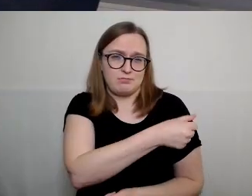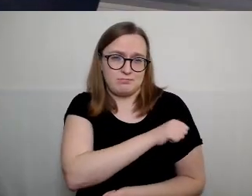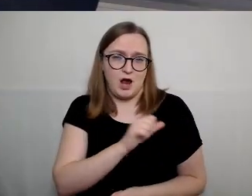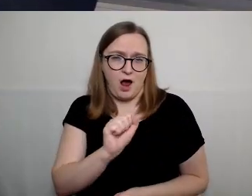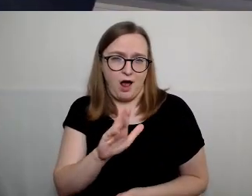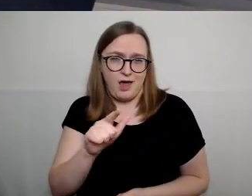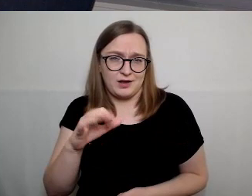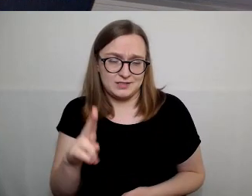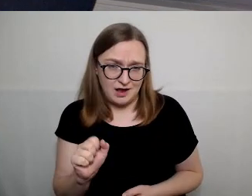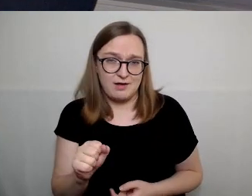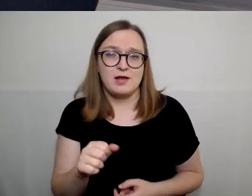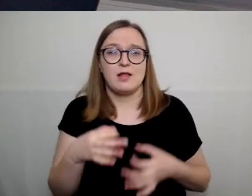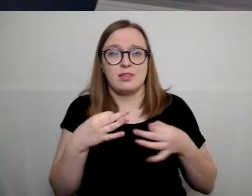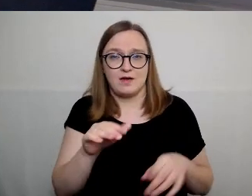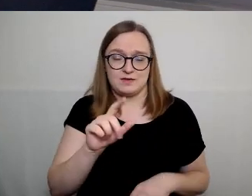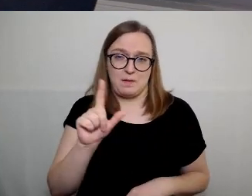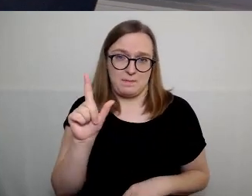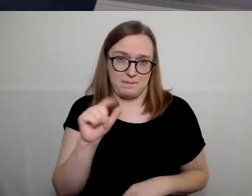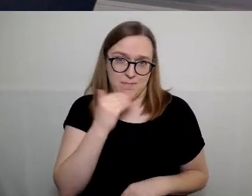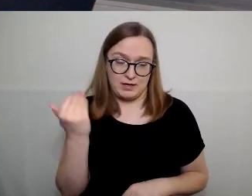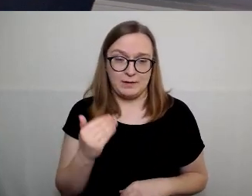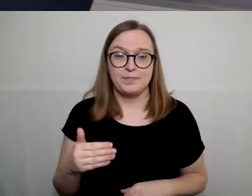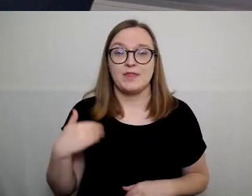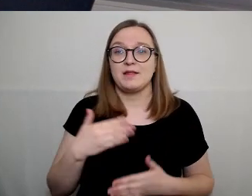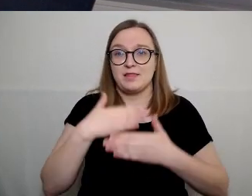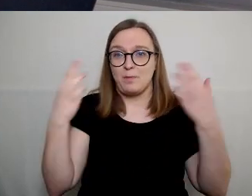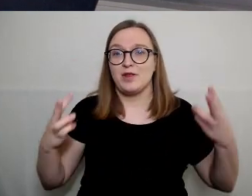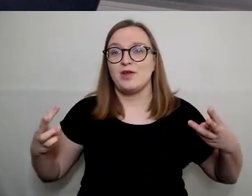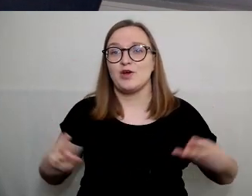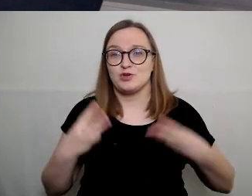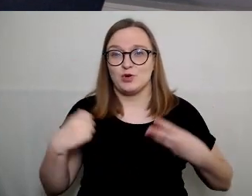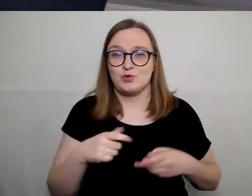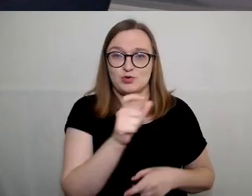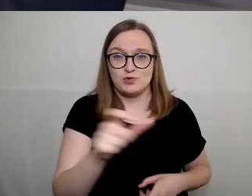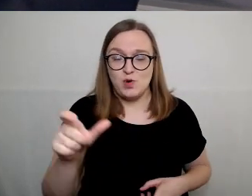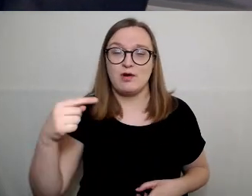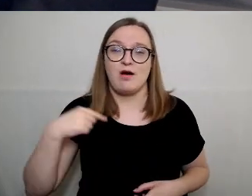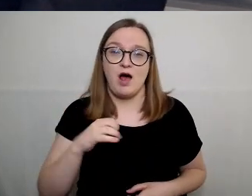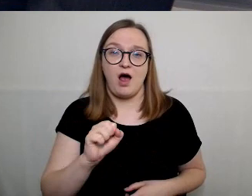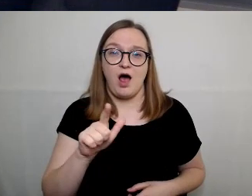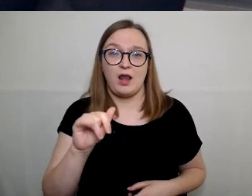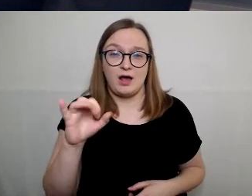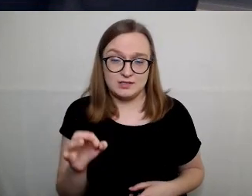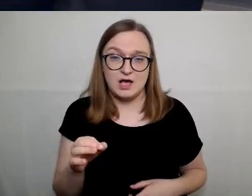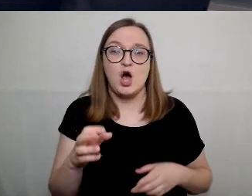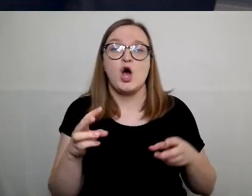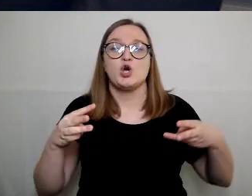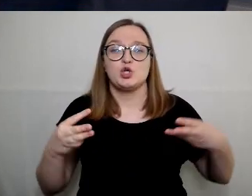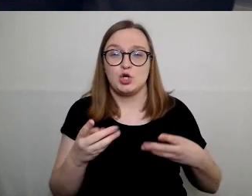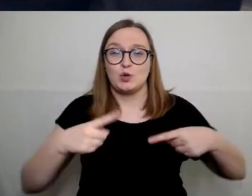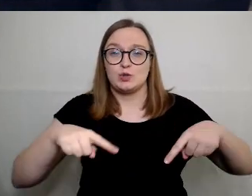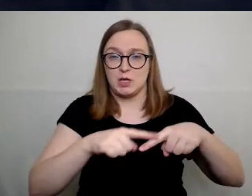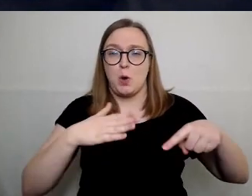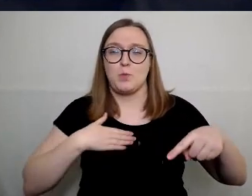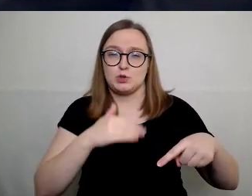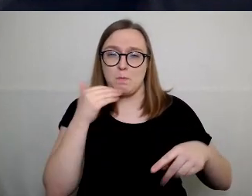sveiki šakiečiai, esu Mantas Aleksa, Laisvės partijos Šakių skyriaus pirmininkas, taip pat mūsų sąrašo į